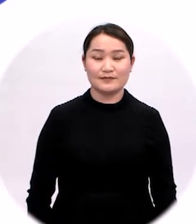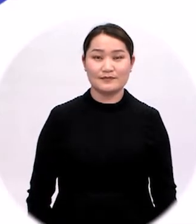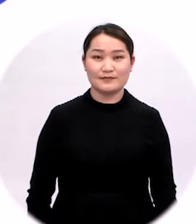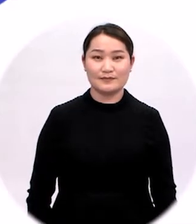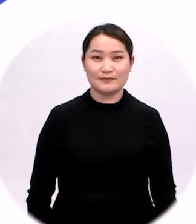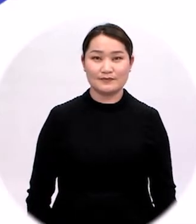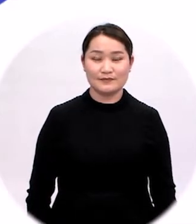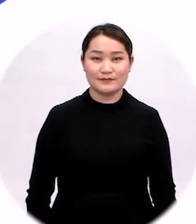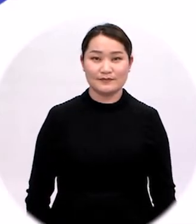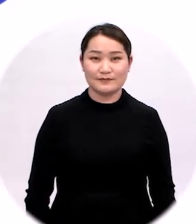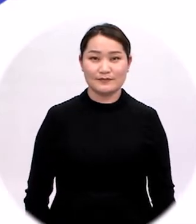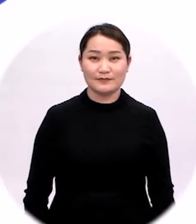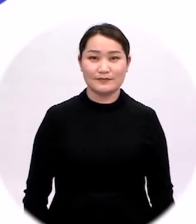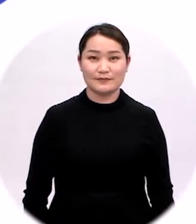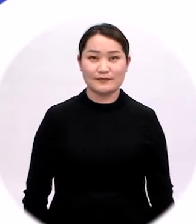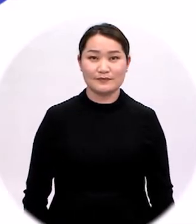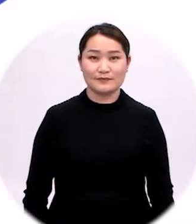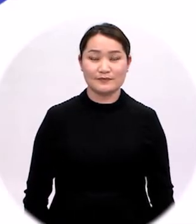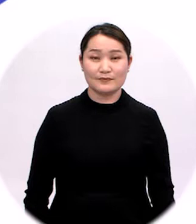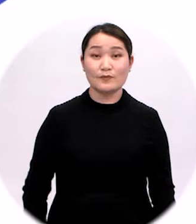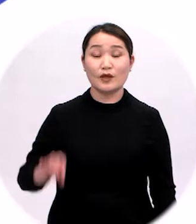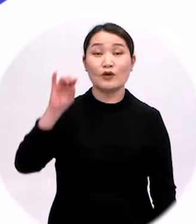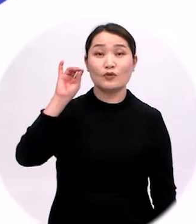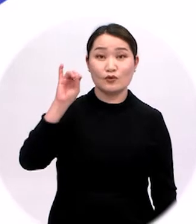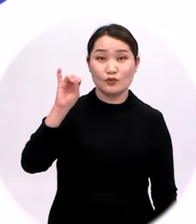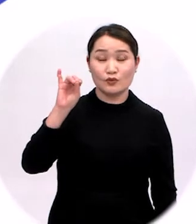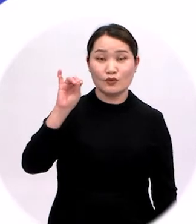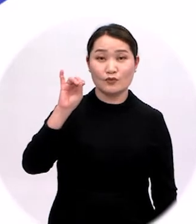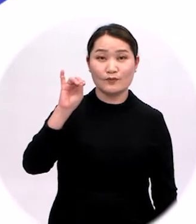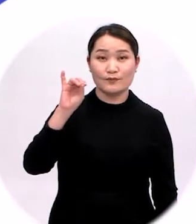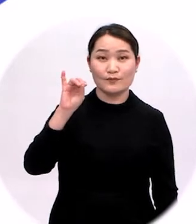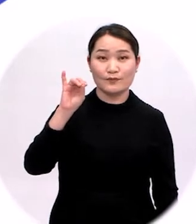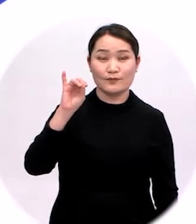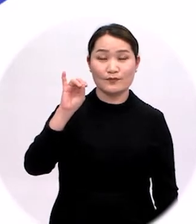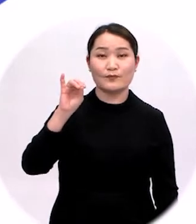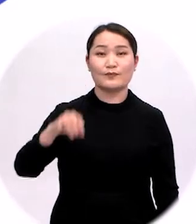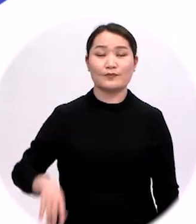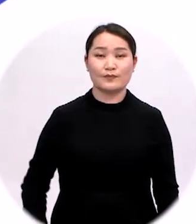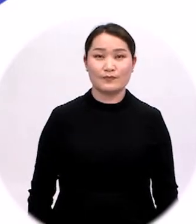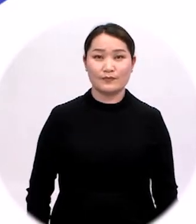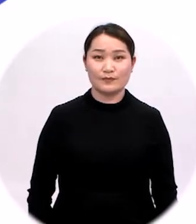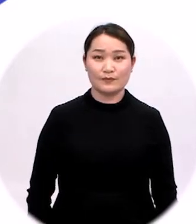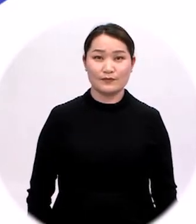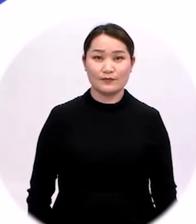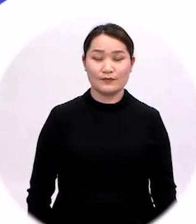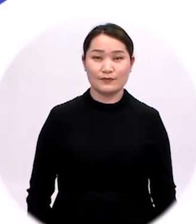За, юу аваа тэмдэглэдэг юу үсгтэйгээ танилцсан учраас одоо